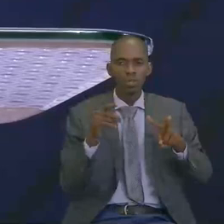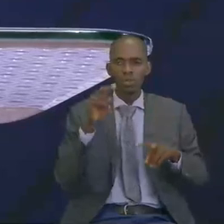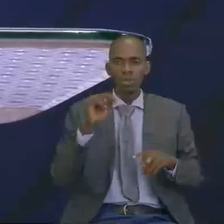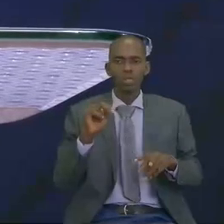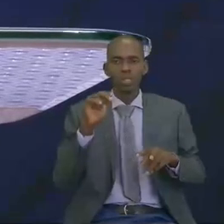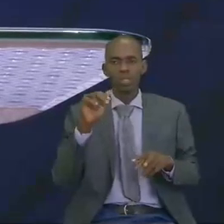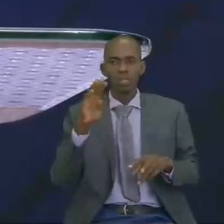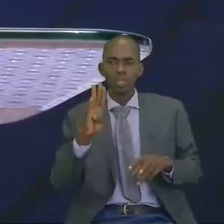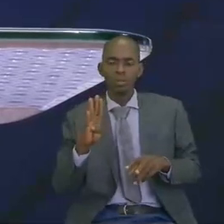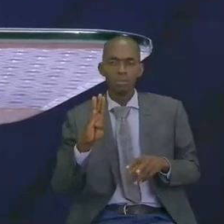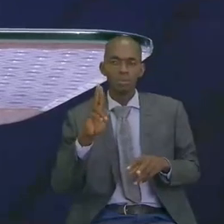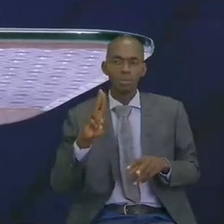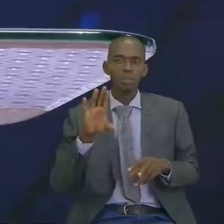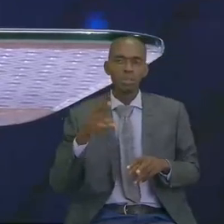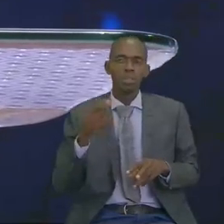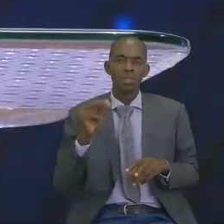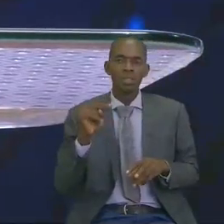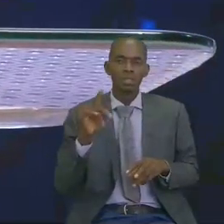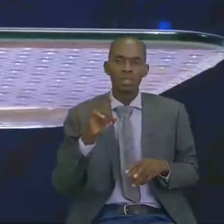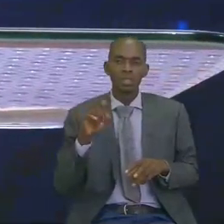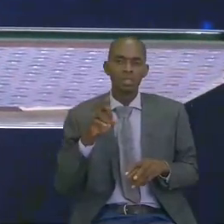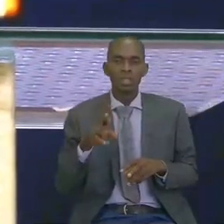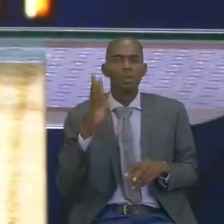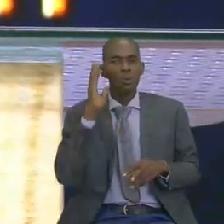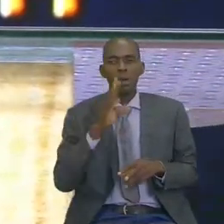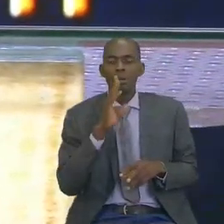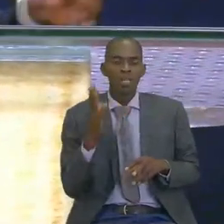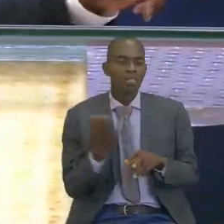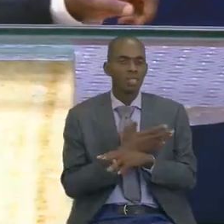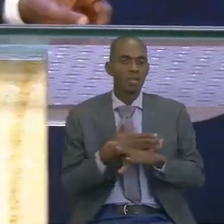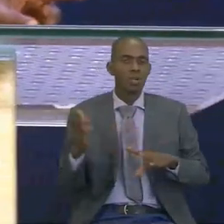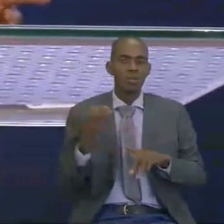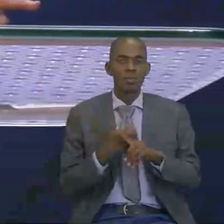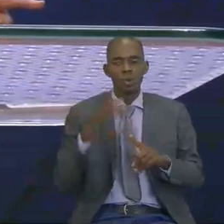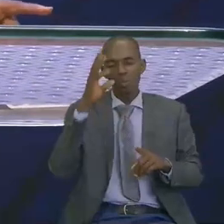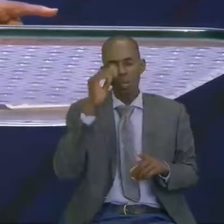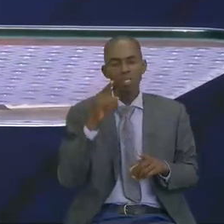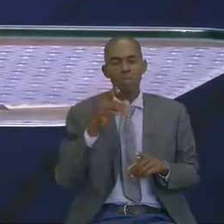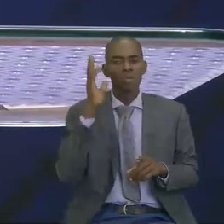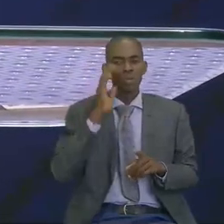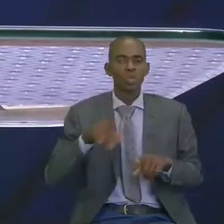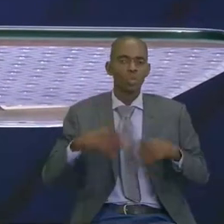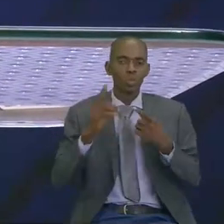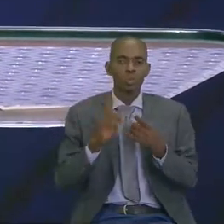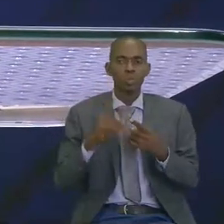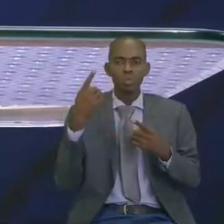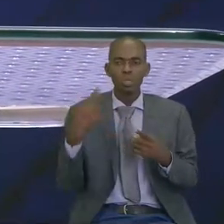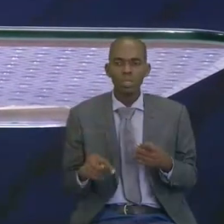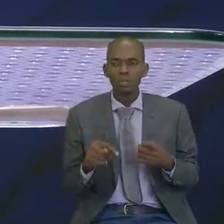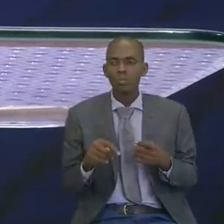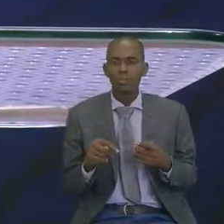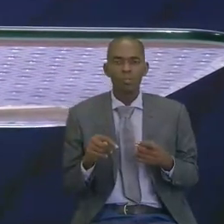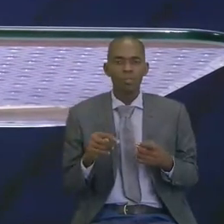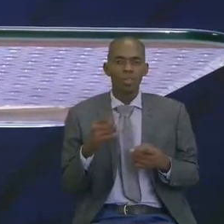seras chassé du milieu des hommes, que tu iras à la forêt, tu mangeras